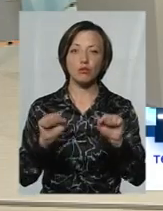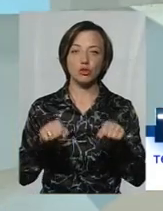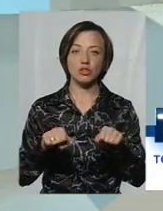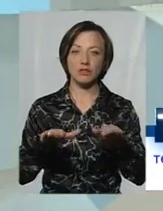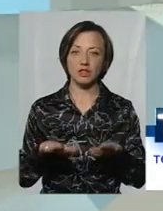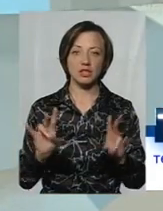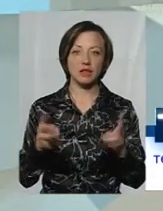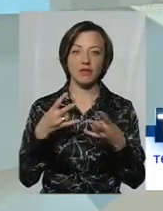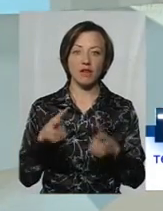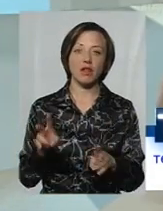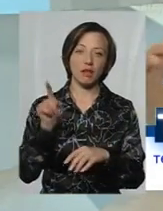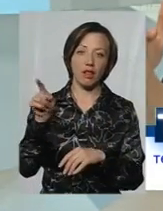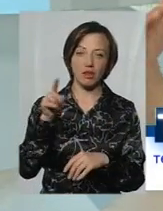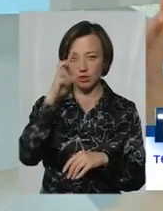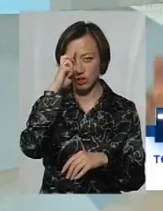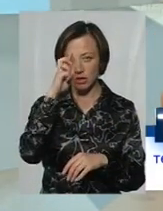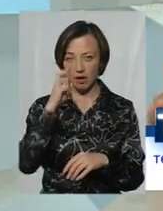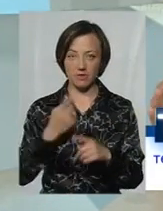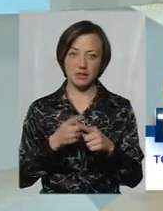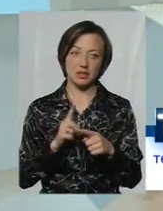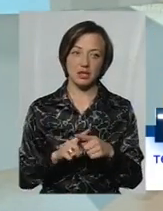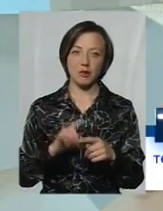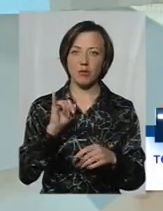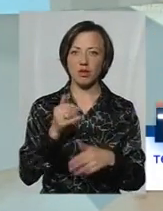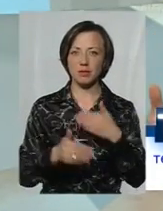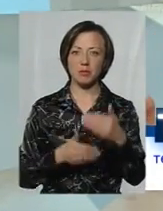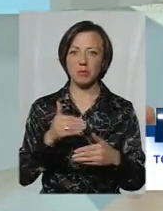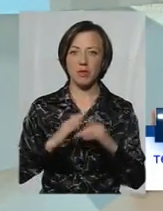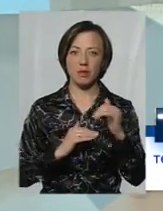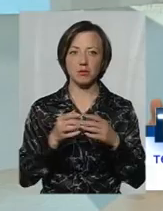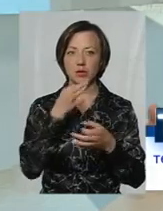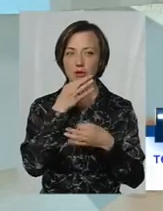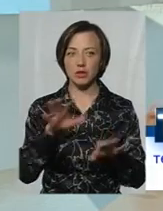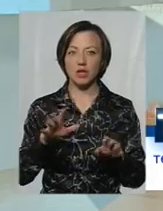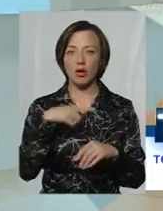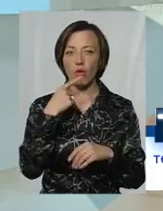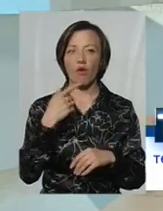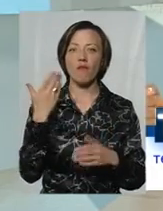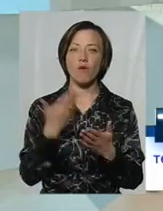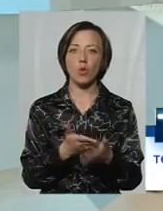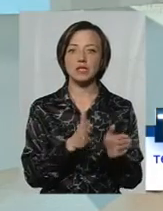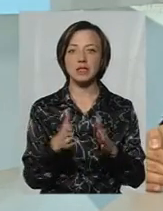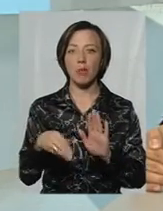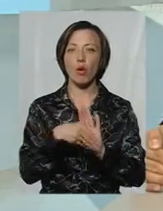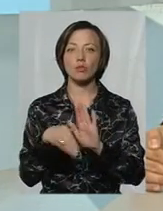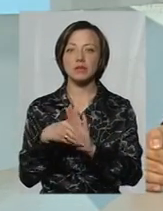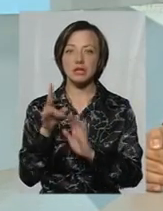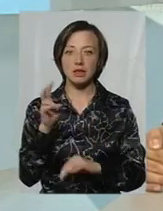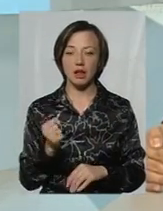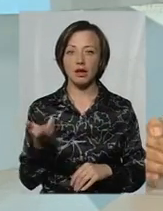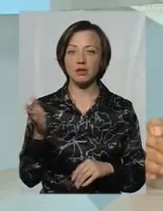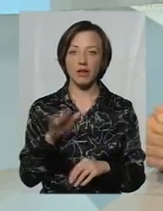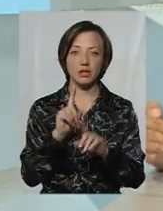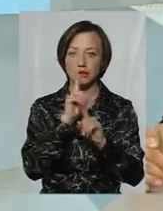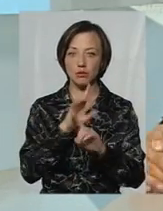вирішити. Не варто накивати, що в нас це негативна тенденція, практика. Мені не подобається, що кажуть, от система корупційна. Давайте